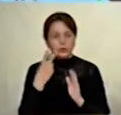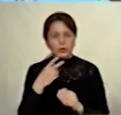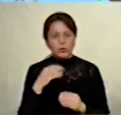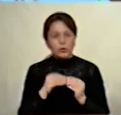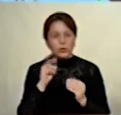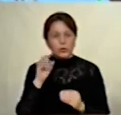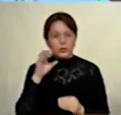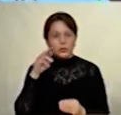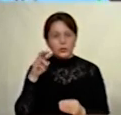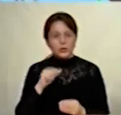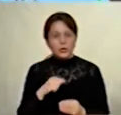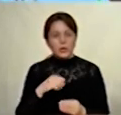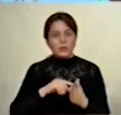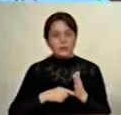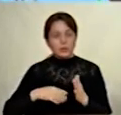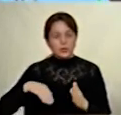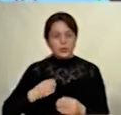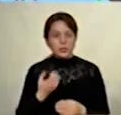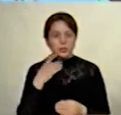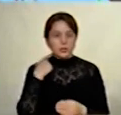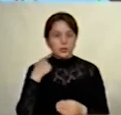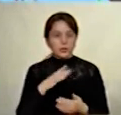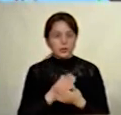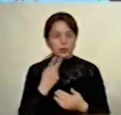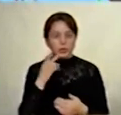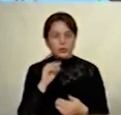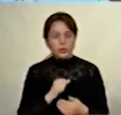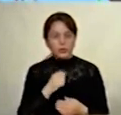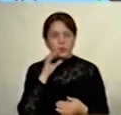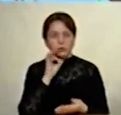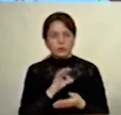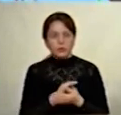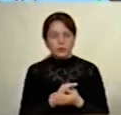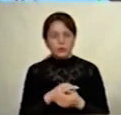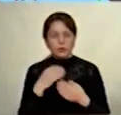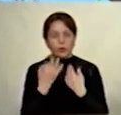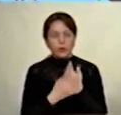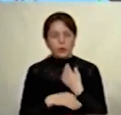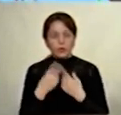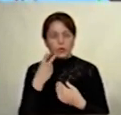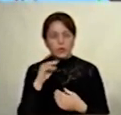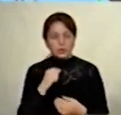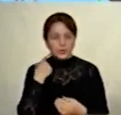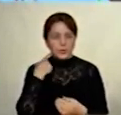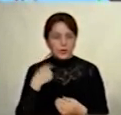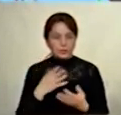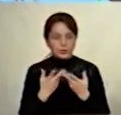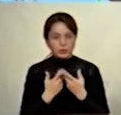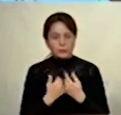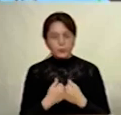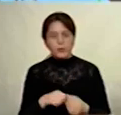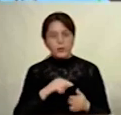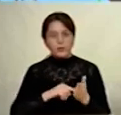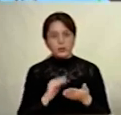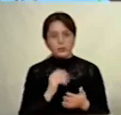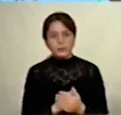asrda virguldan keyin nechta raqam turibdi? 2 ta. Ko'paytmadan orqa tomonidan 2 ta raqamni sanab,